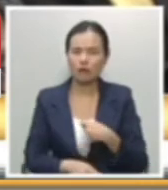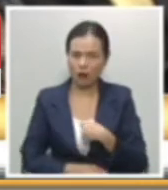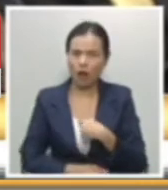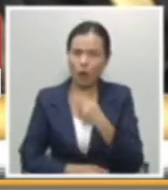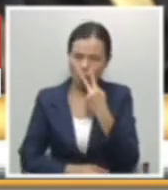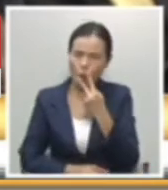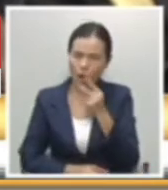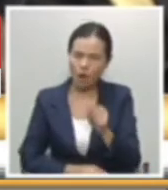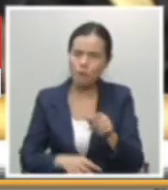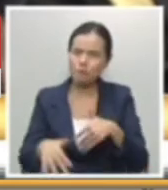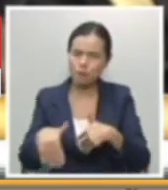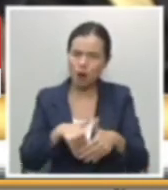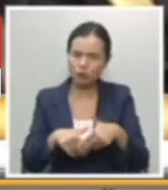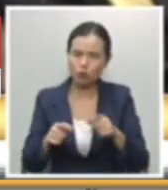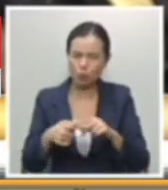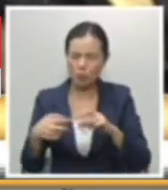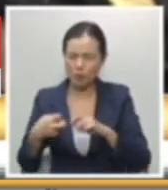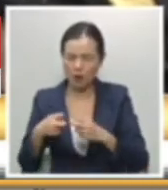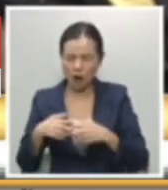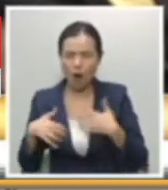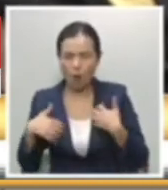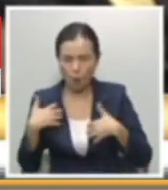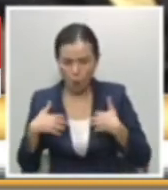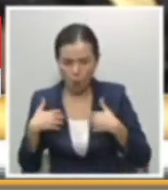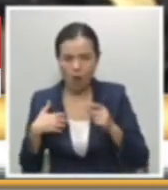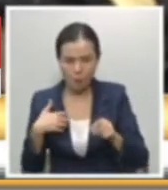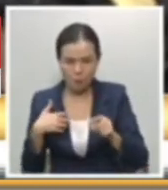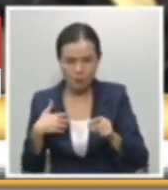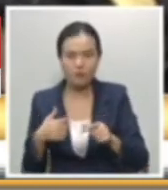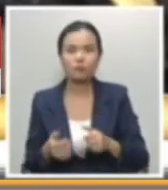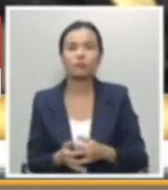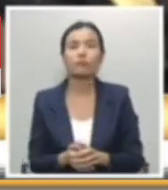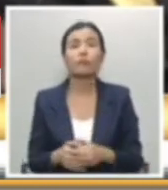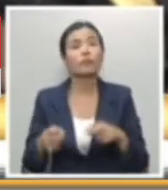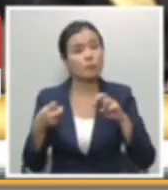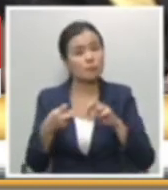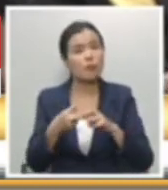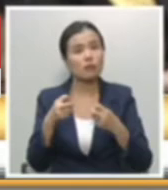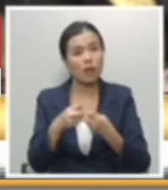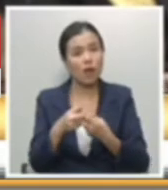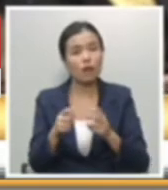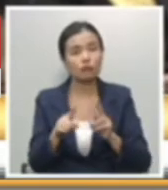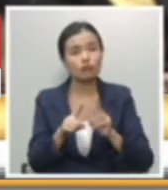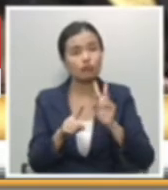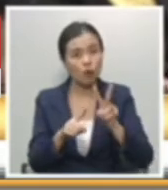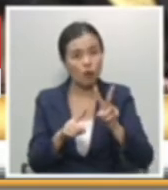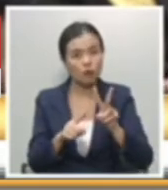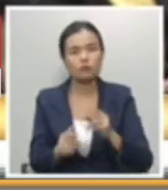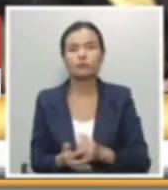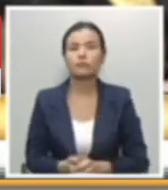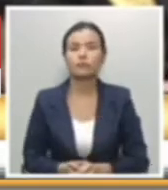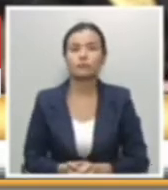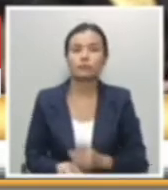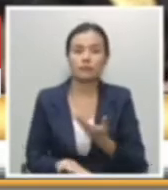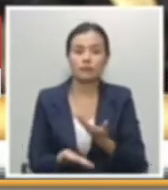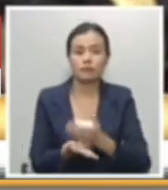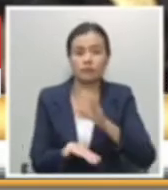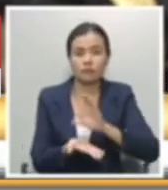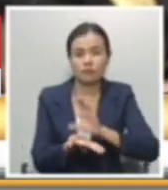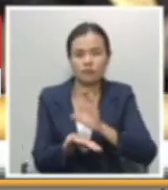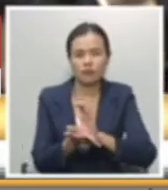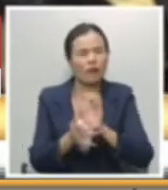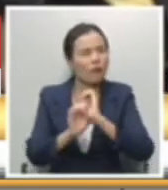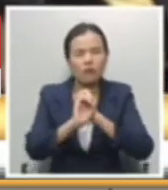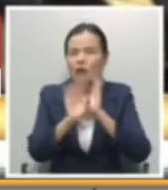ประชาชนกำลังเดือดร้อนอยู่นะปัญหาข้อที่สองงบประมาณขาดความชัด